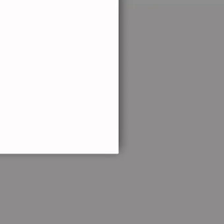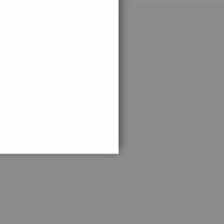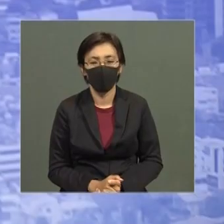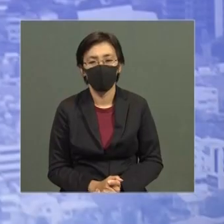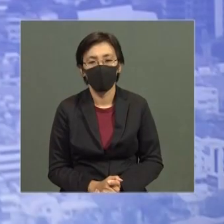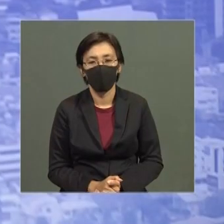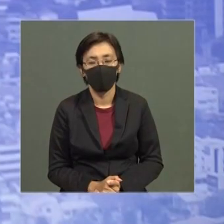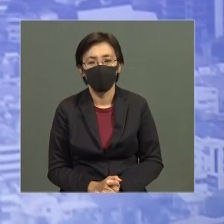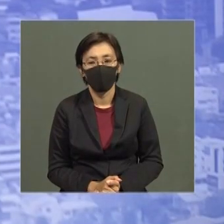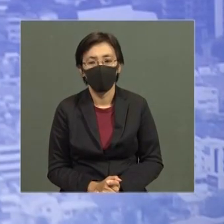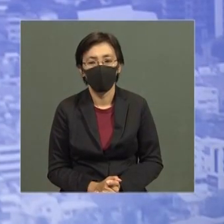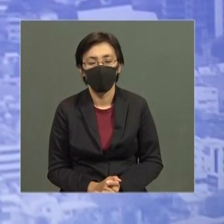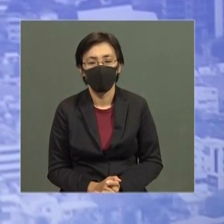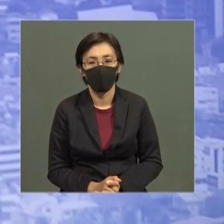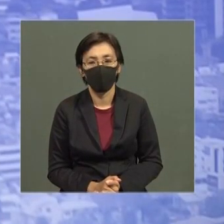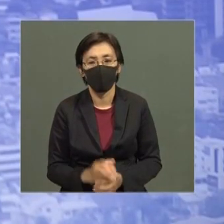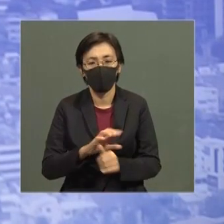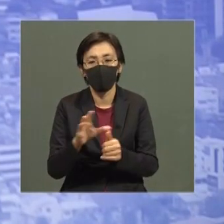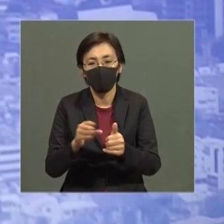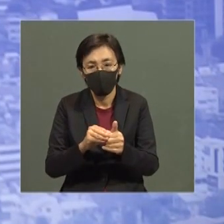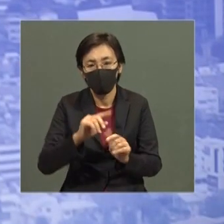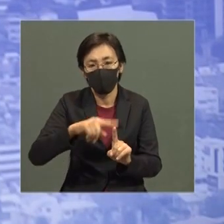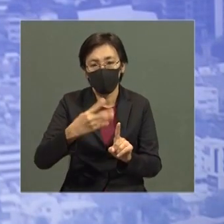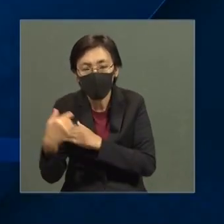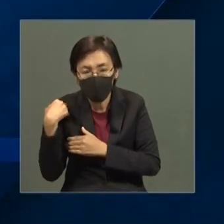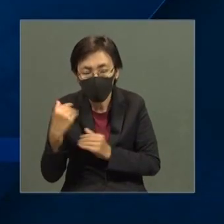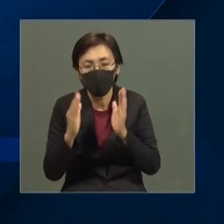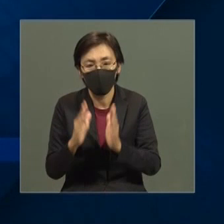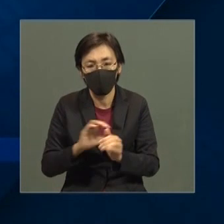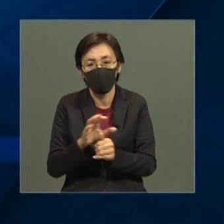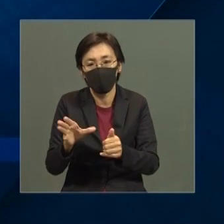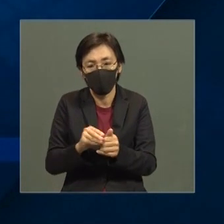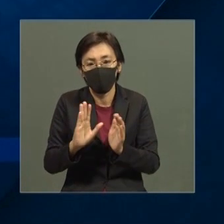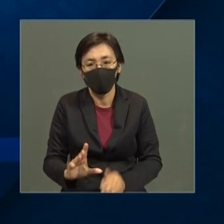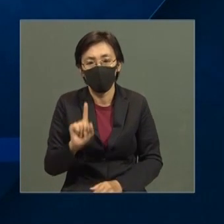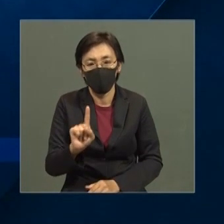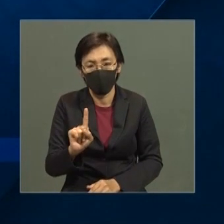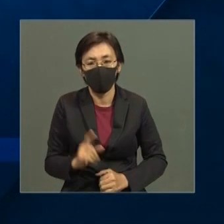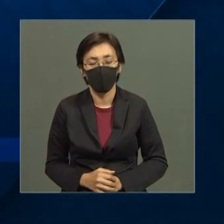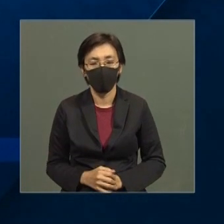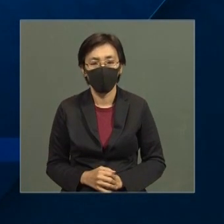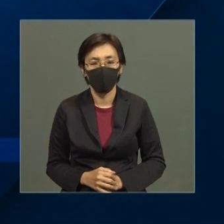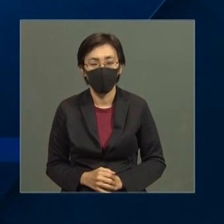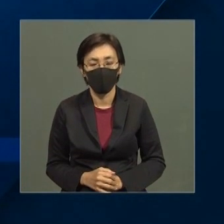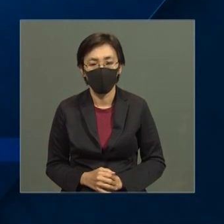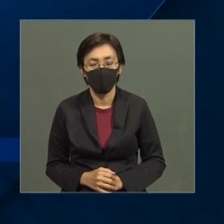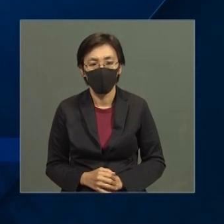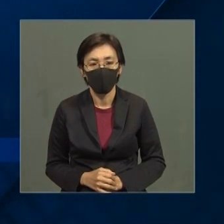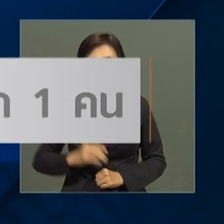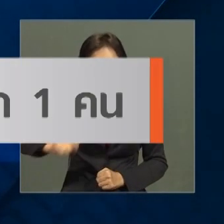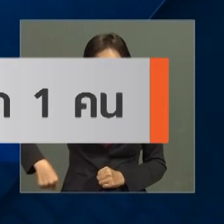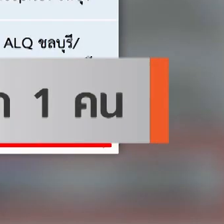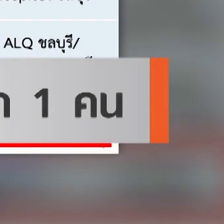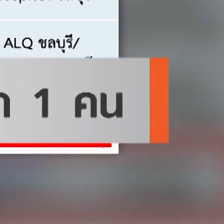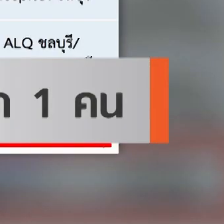ของคนที่เดินทางมาจากต่างประเทศโดยผิดกฎหมายเข้ามาแล้วไม่ได้กับตัวค่ะพบหญิงไทยลักลอบผ่านเข้ามาทางช่อง